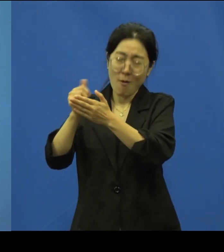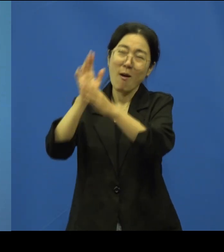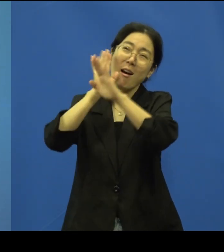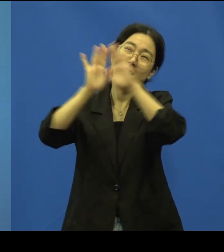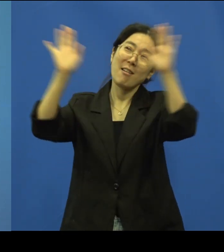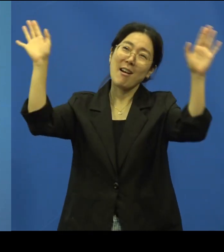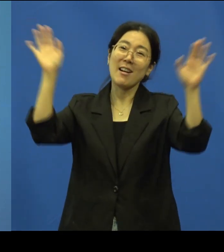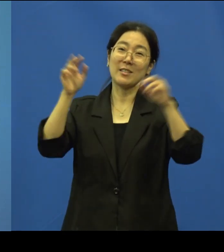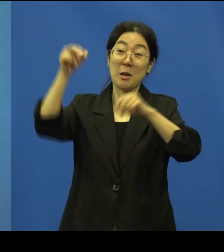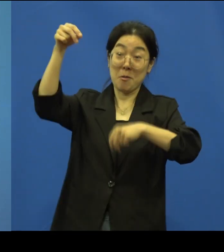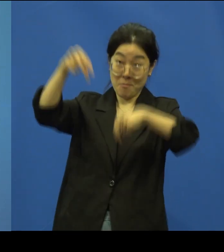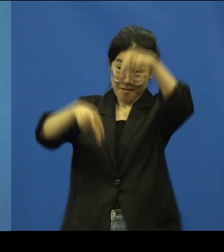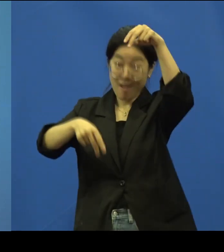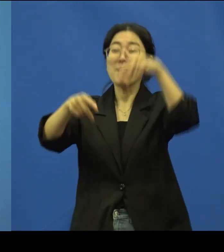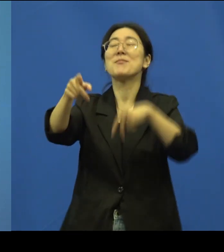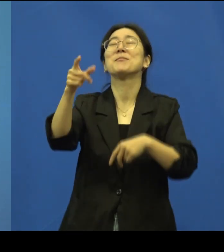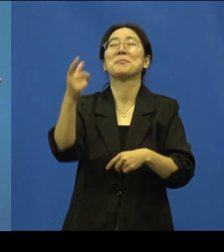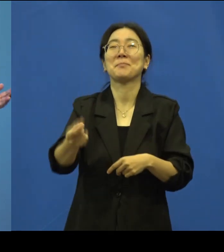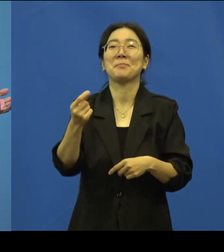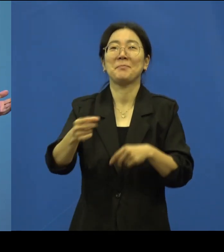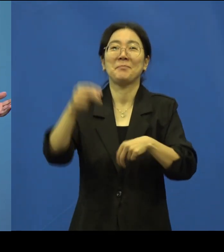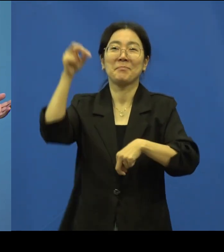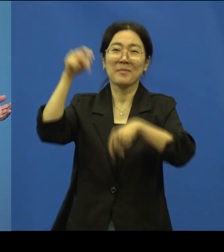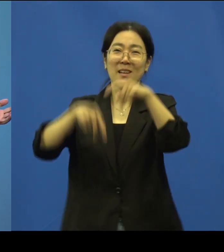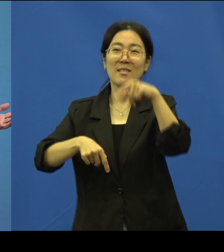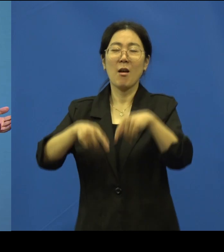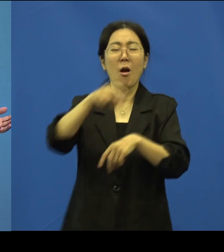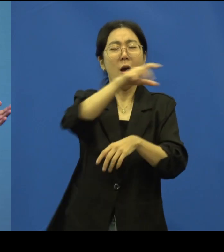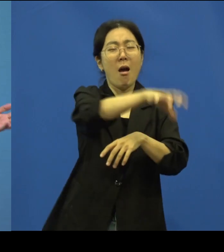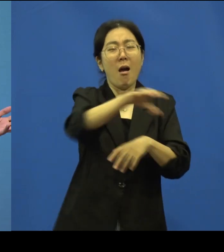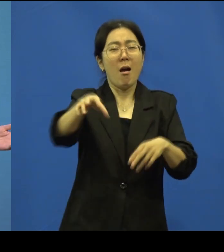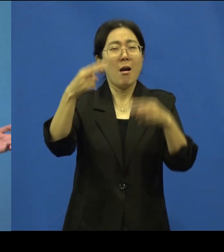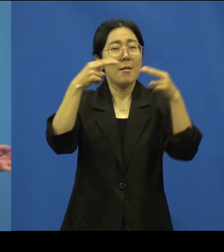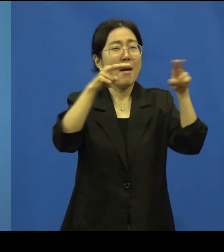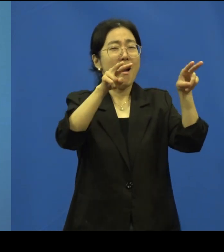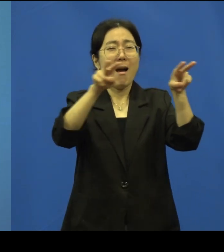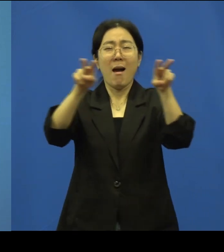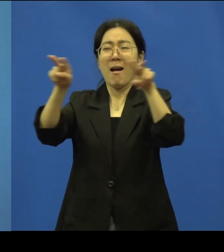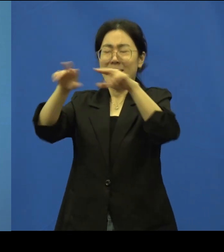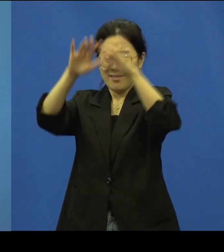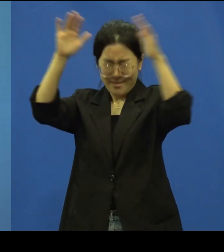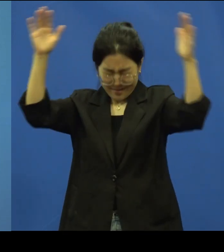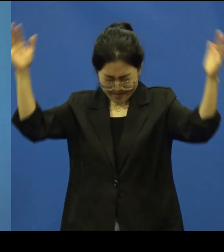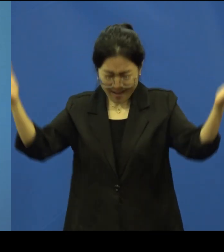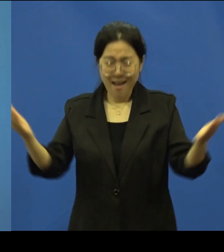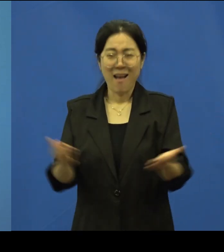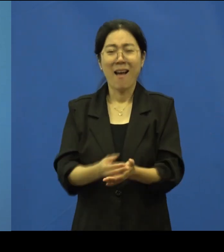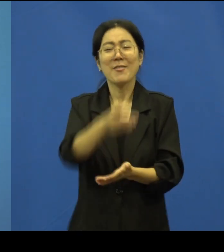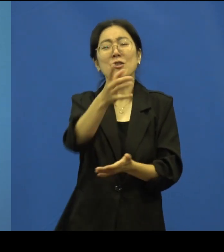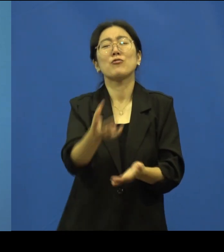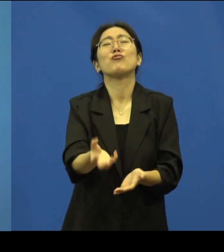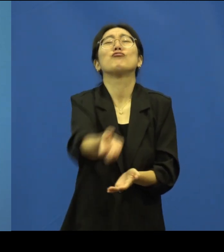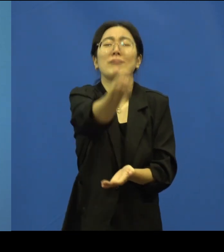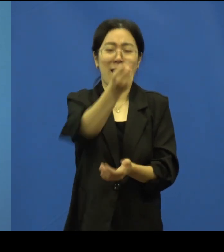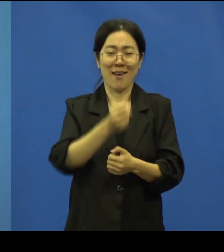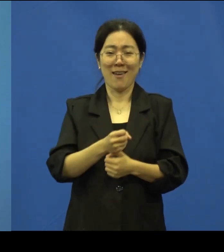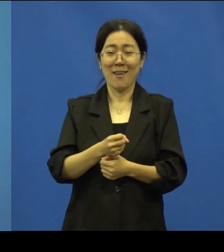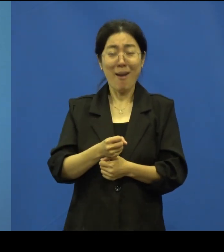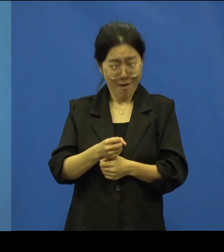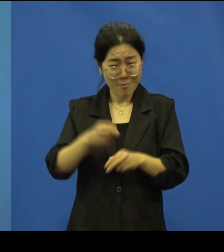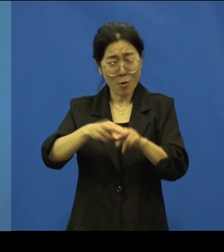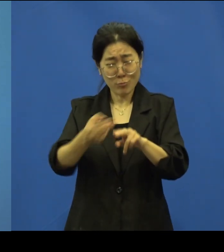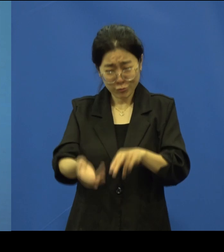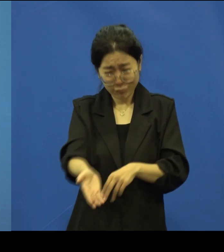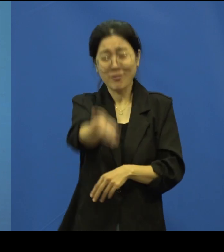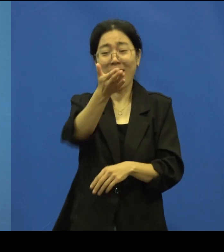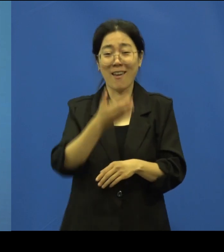야곱을 축복했습니다. 동서남북으로 바라보는 모든 땅이 내 것이 될 것이라고